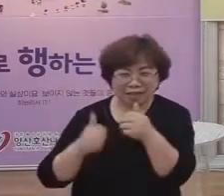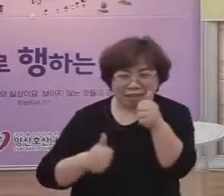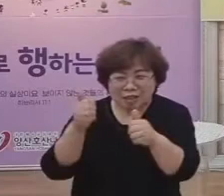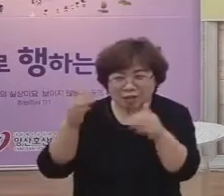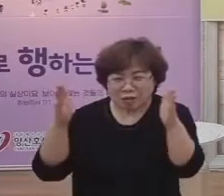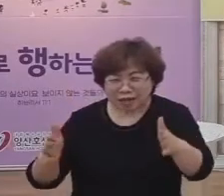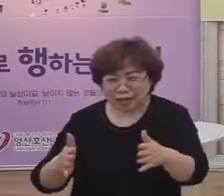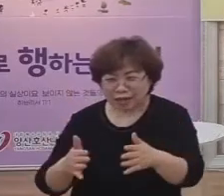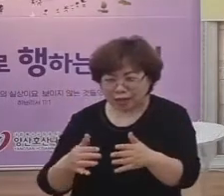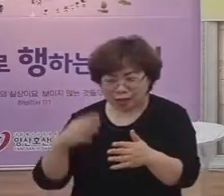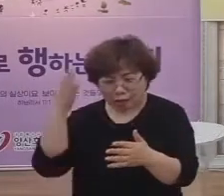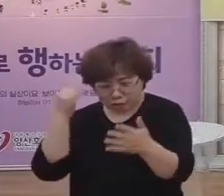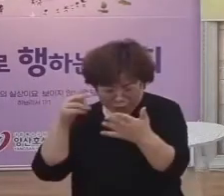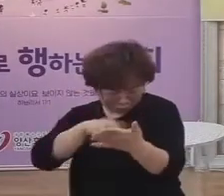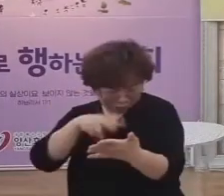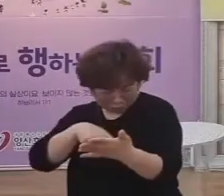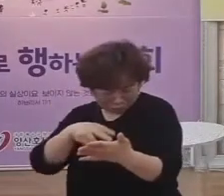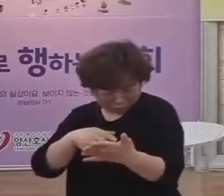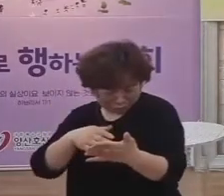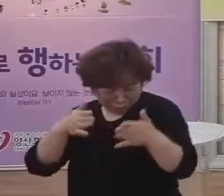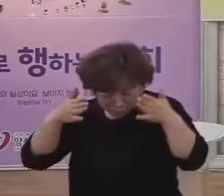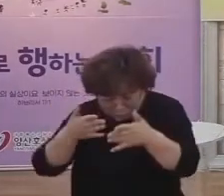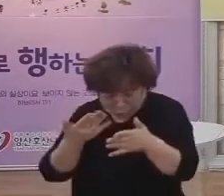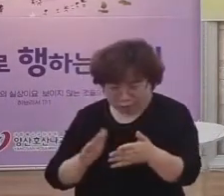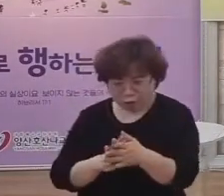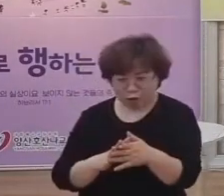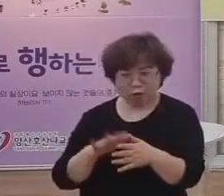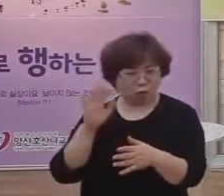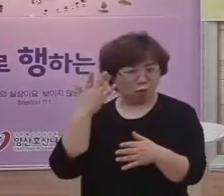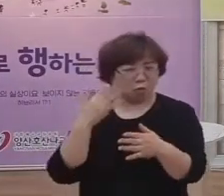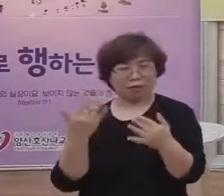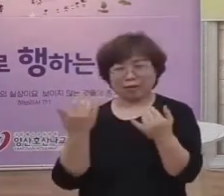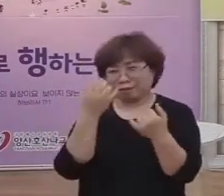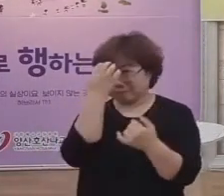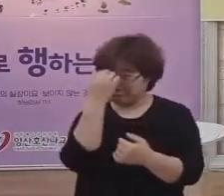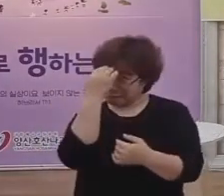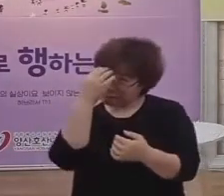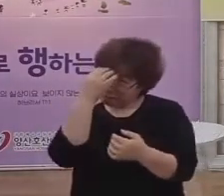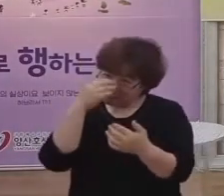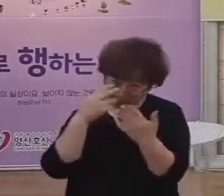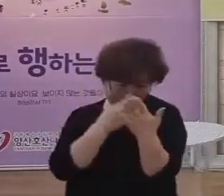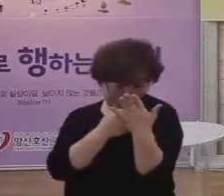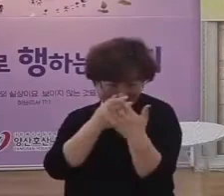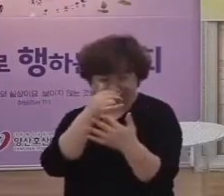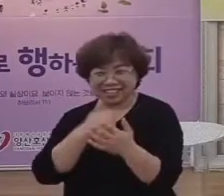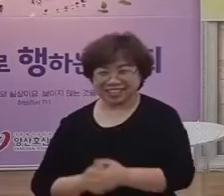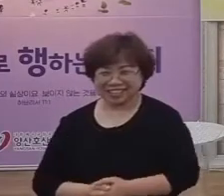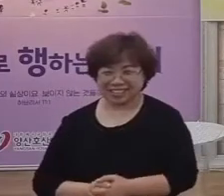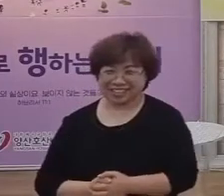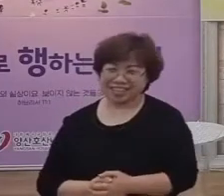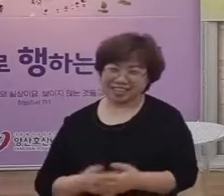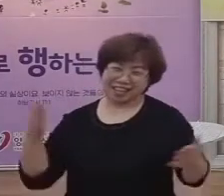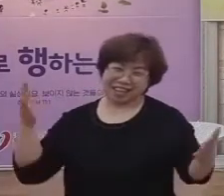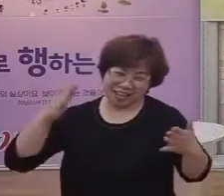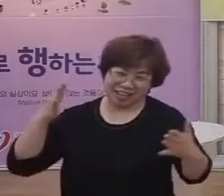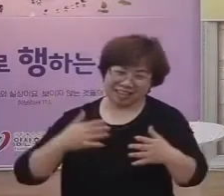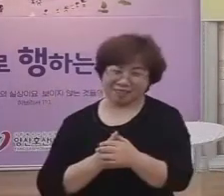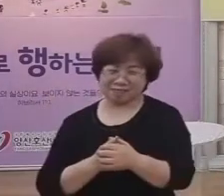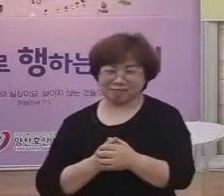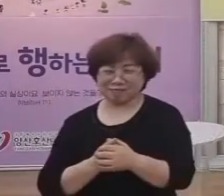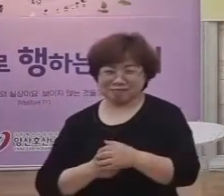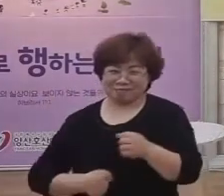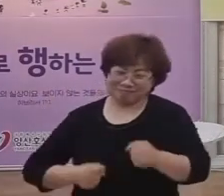뭐 요약된 거 막 시험 치는데 막 정신이 어디 있습니까? 막 요약 보면서 막 학교 앞에까지 이렇게 뛰어갔는데 요즘 애들 막 거울 보면서